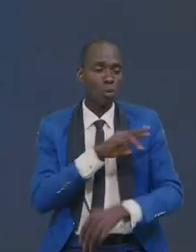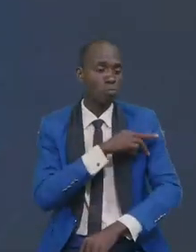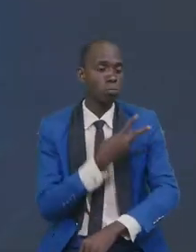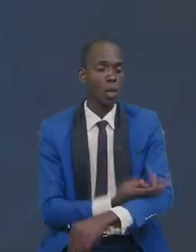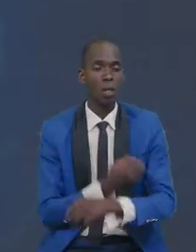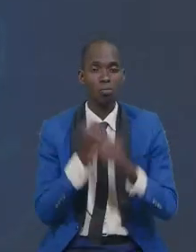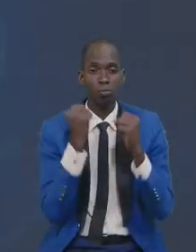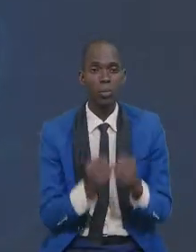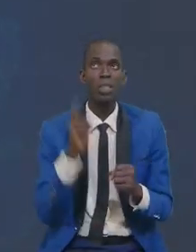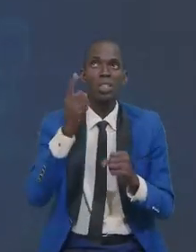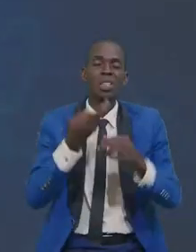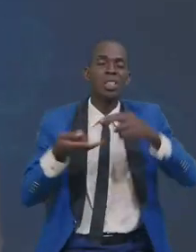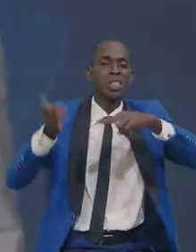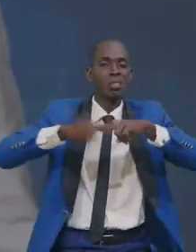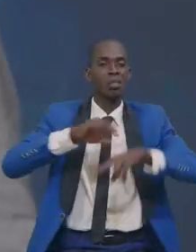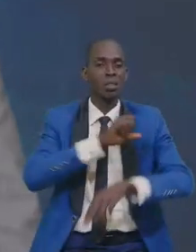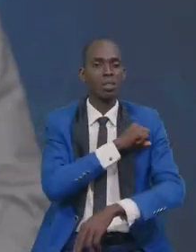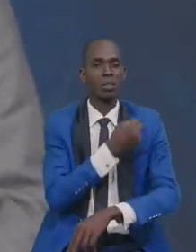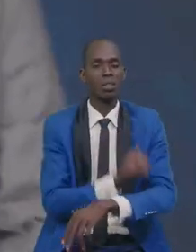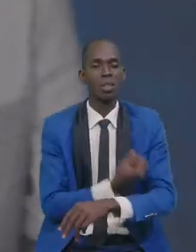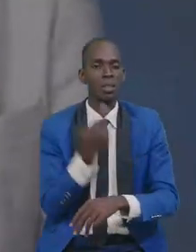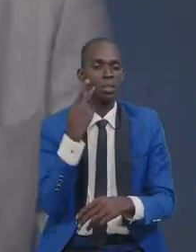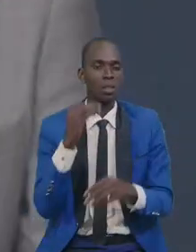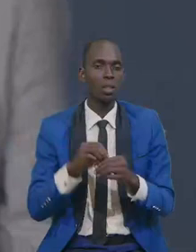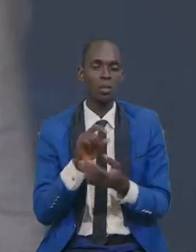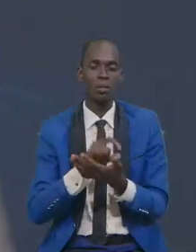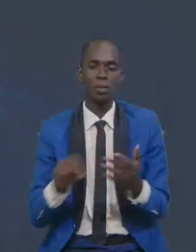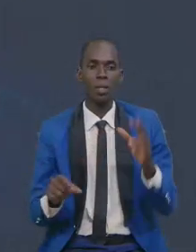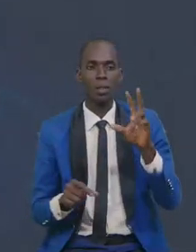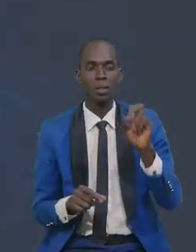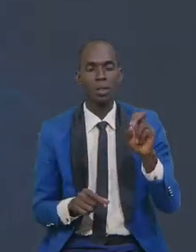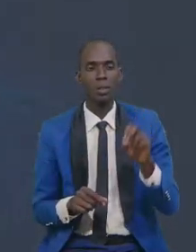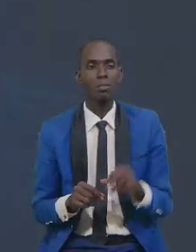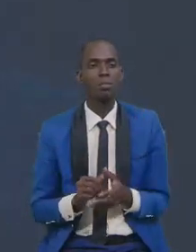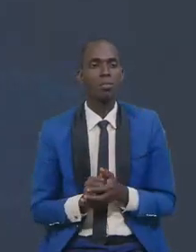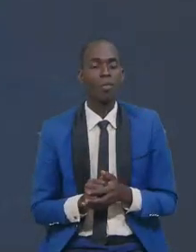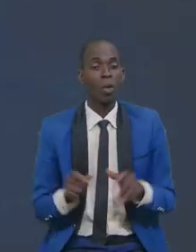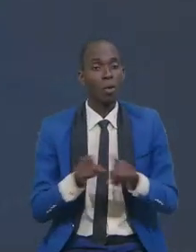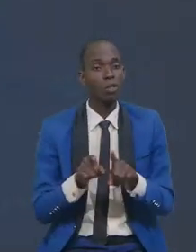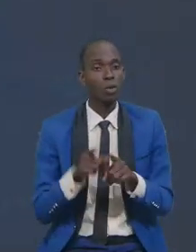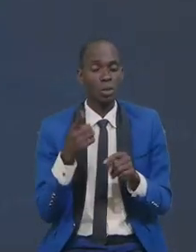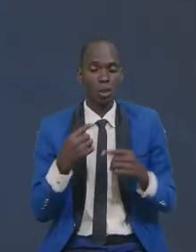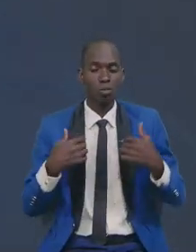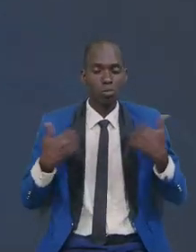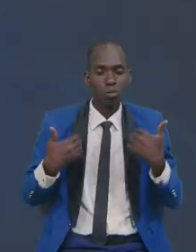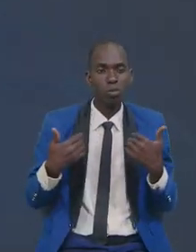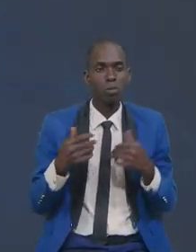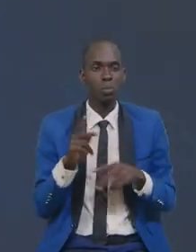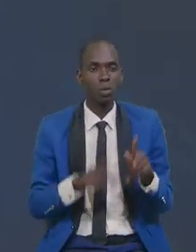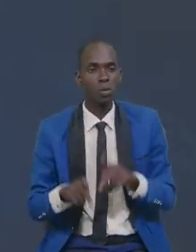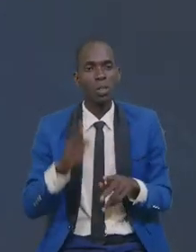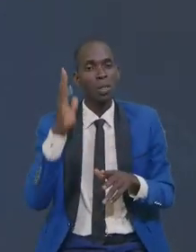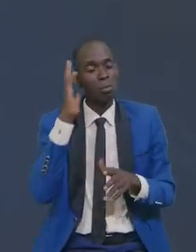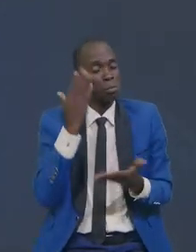Et il augmente la vigueur de celui qui tombe en défaillance. Verset 30. Les adolescents se fatiguent, les jeunes